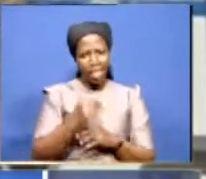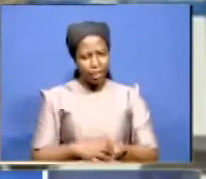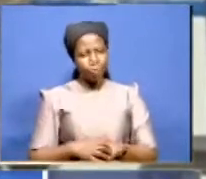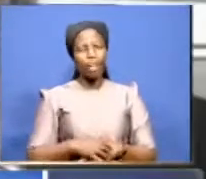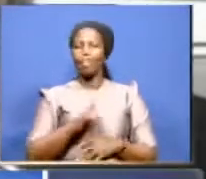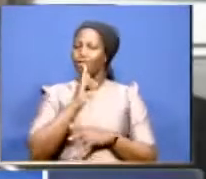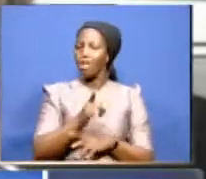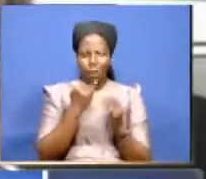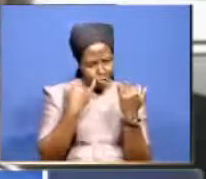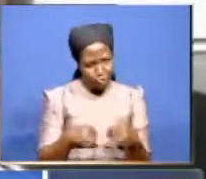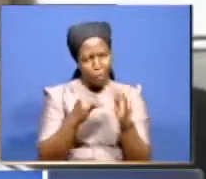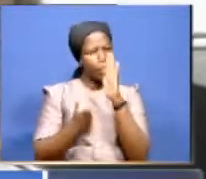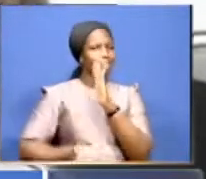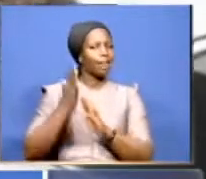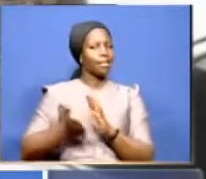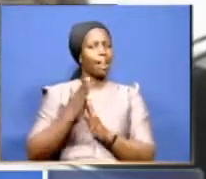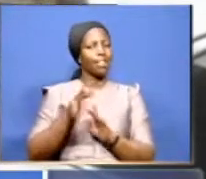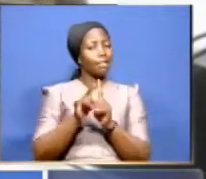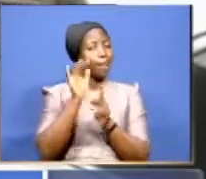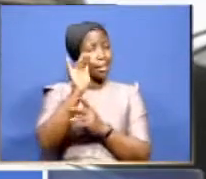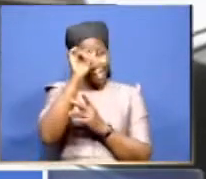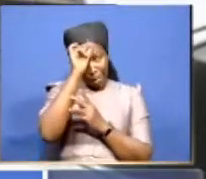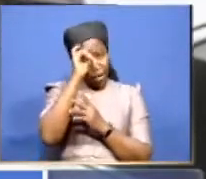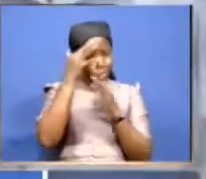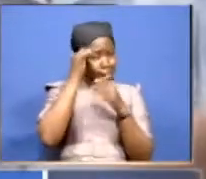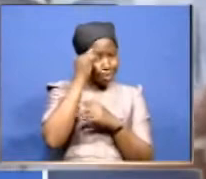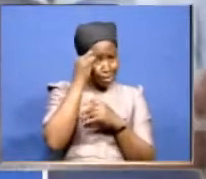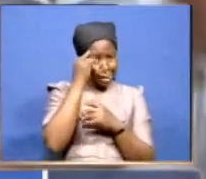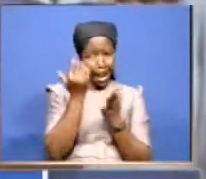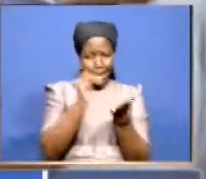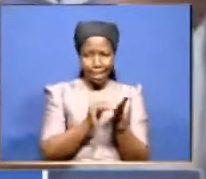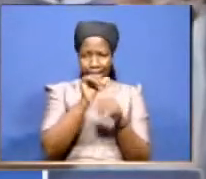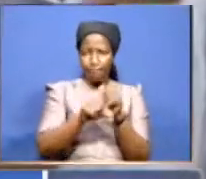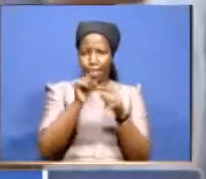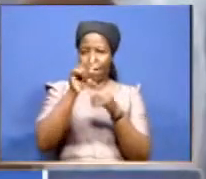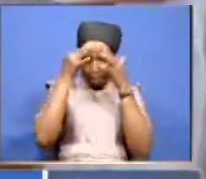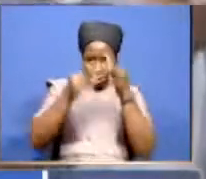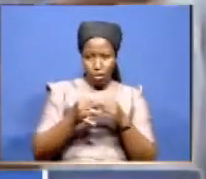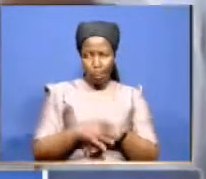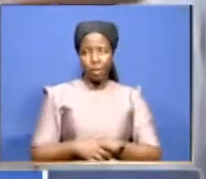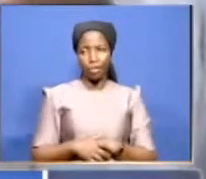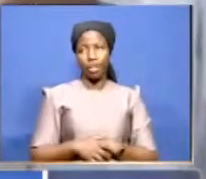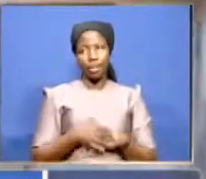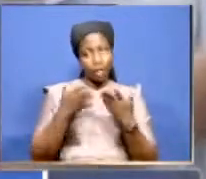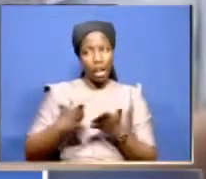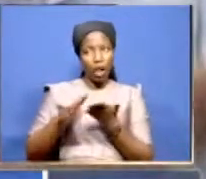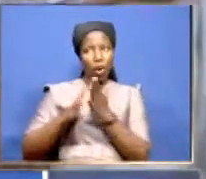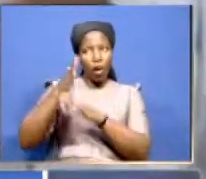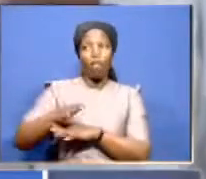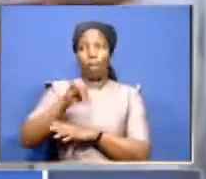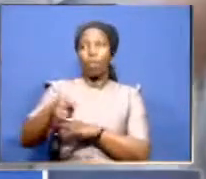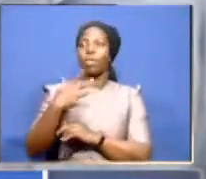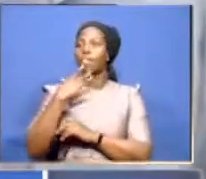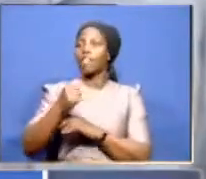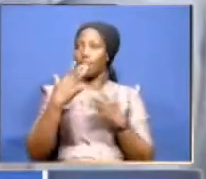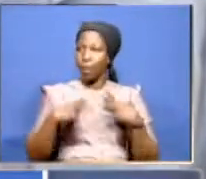agizo hilo, na wamerai serikali kuangalia upya uamuzi huo. Hapa zaidi ya watu 1500